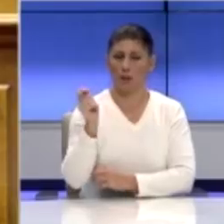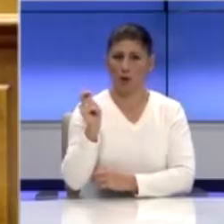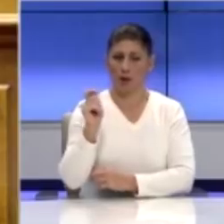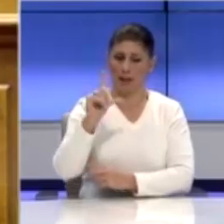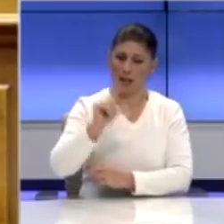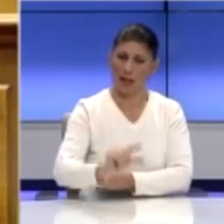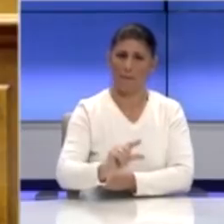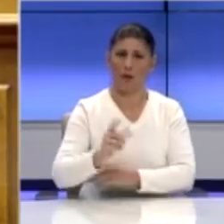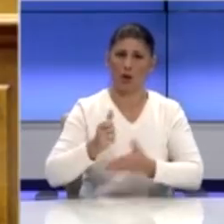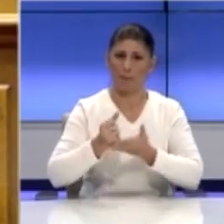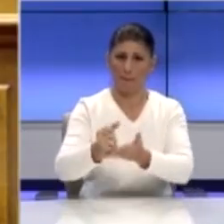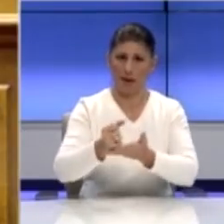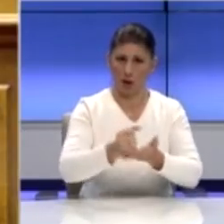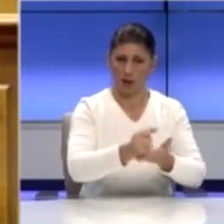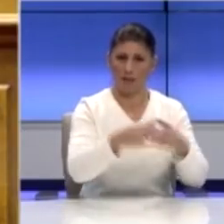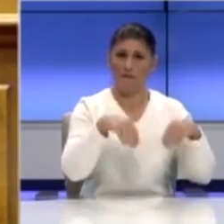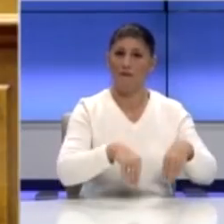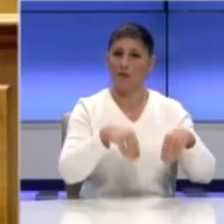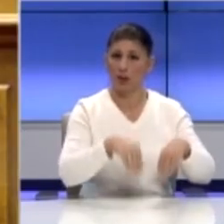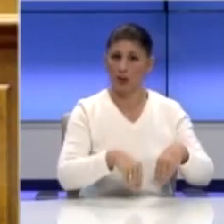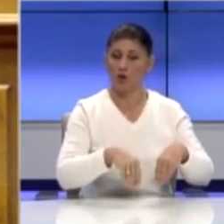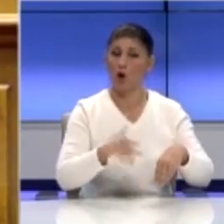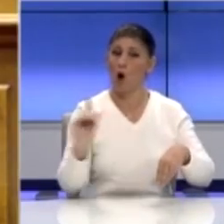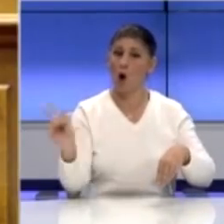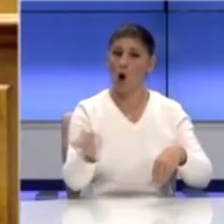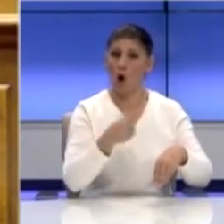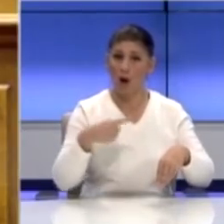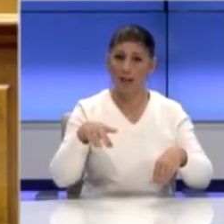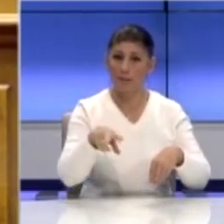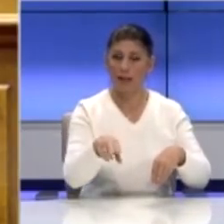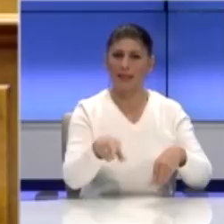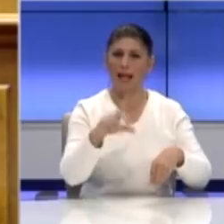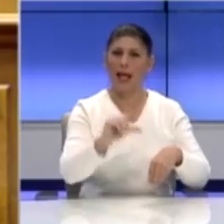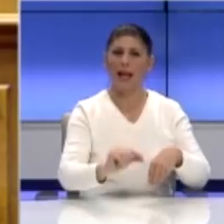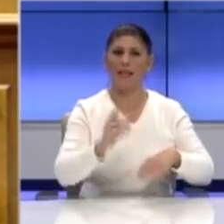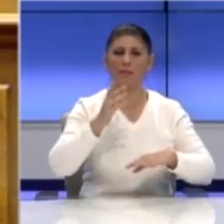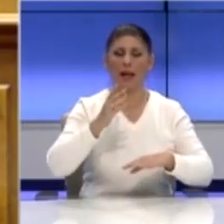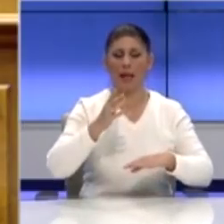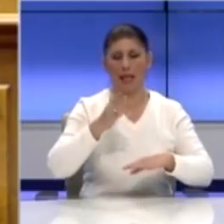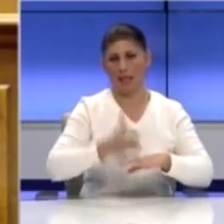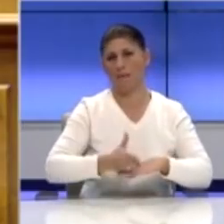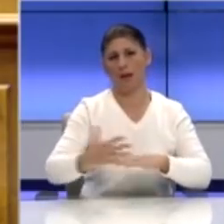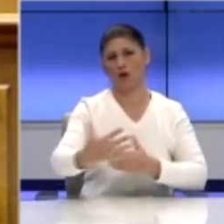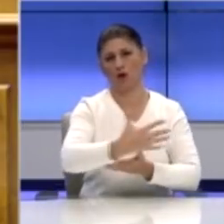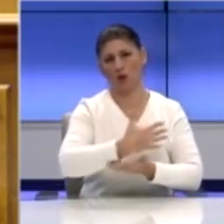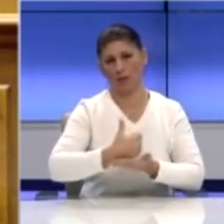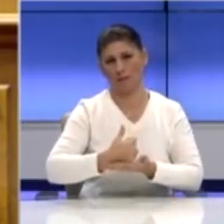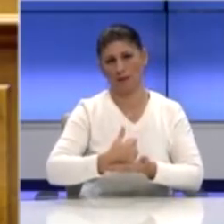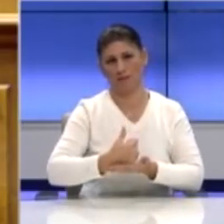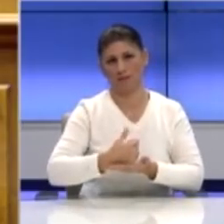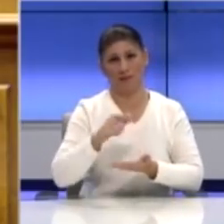να μειώνετε τις παροχές βαφτίζοντάς τες όλες μαζί ως ελάχιστο εγγυημένο εισόδημα.